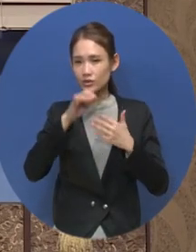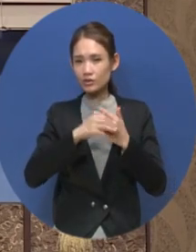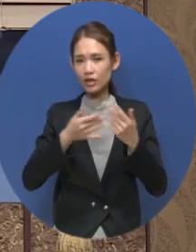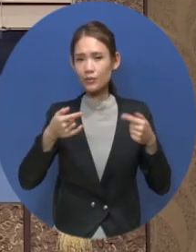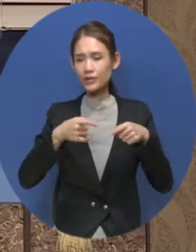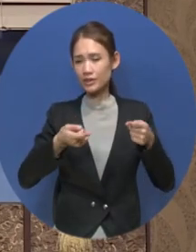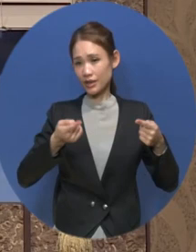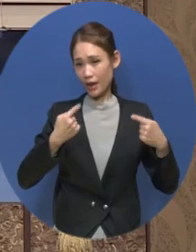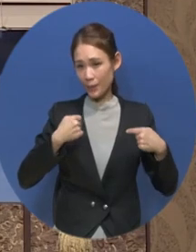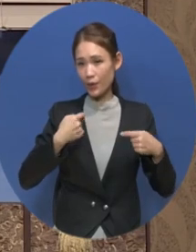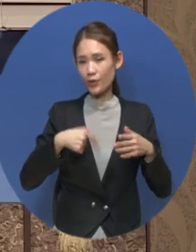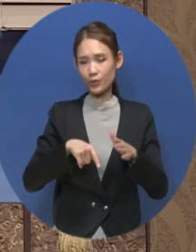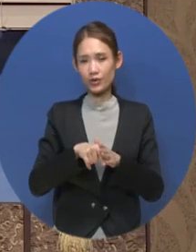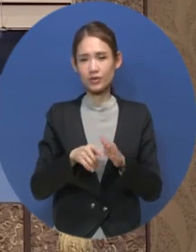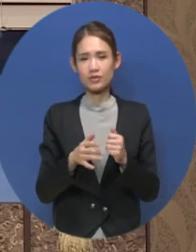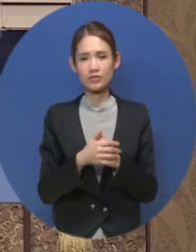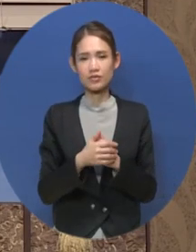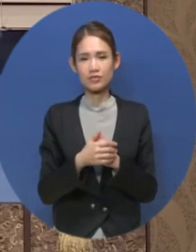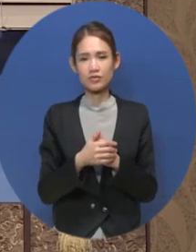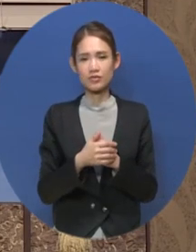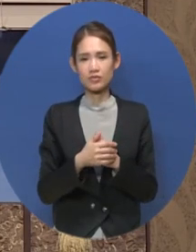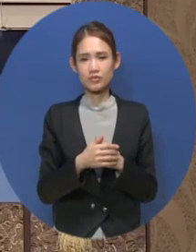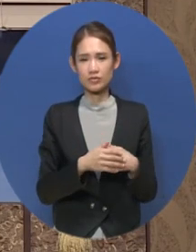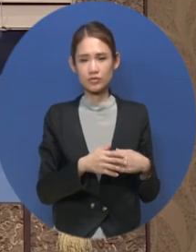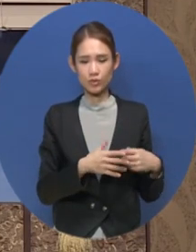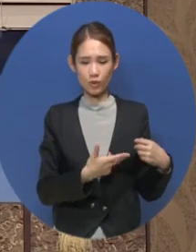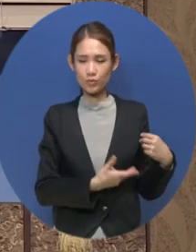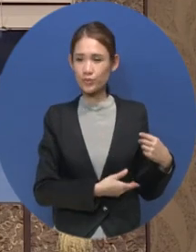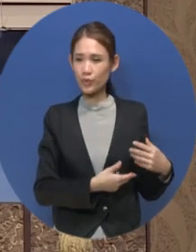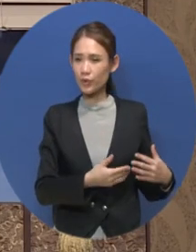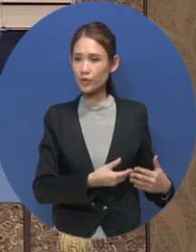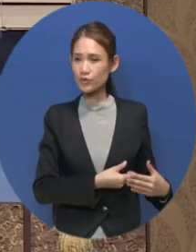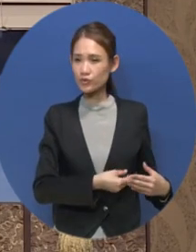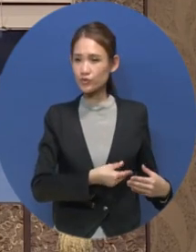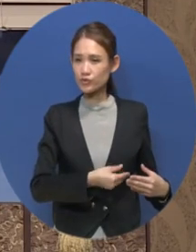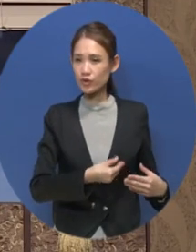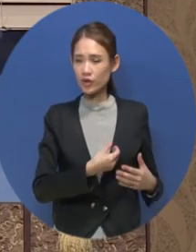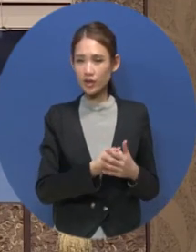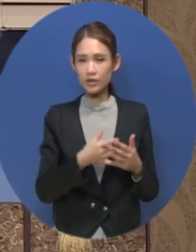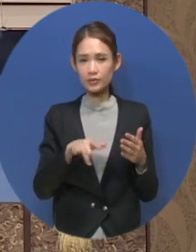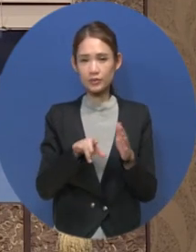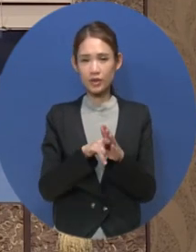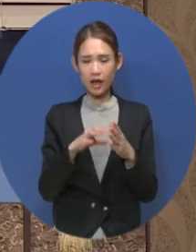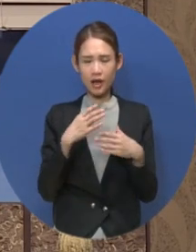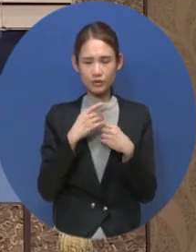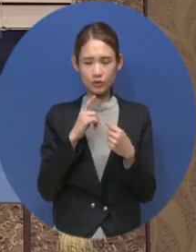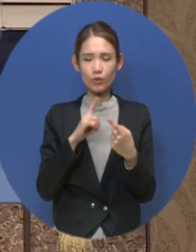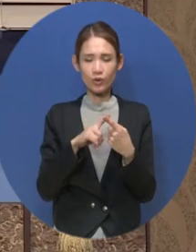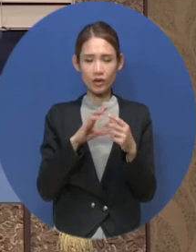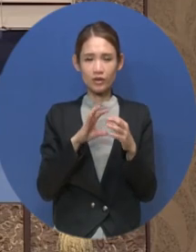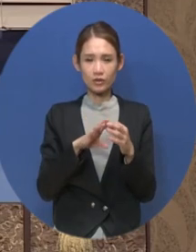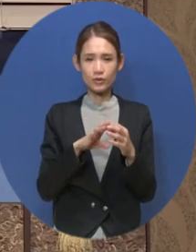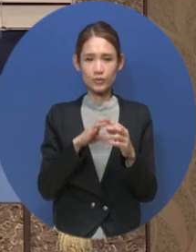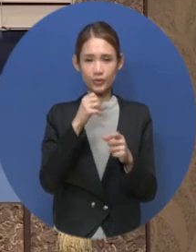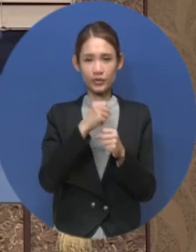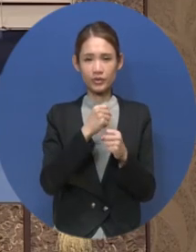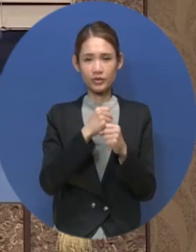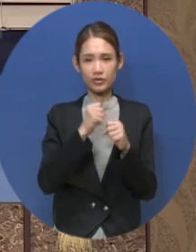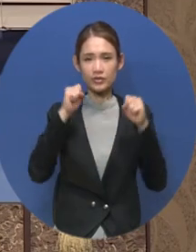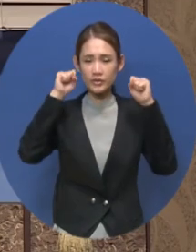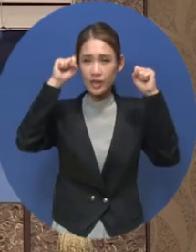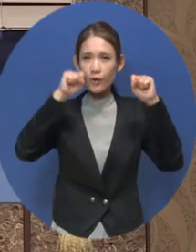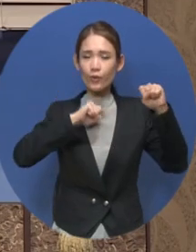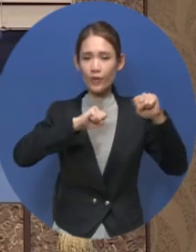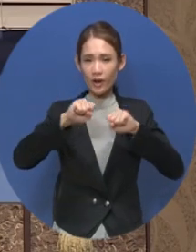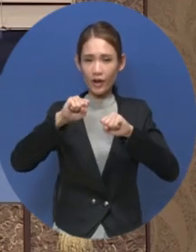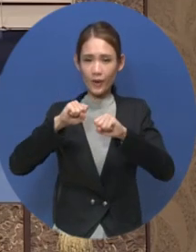수 있는 또 그분들을 위한 뭐 투석을 하시는 분들도 있고 그렇기 네. 때문에 또 안전에 대한 부분들을 좀 만들어서 체육 활동을